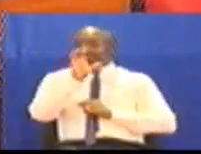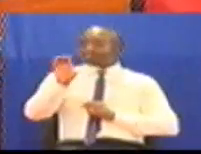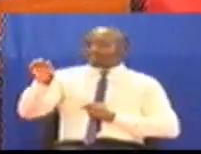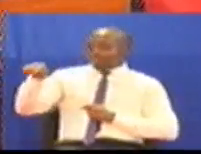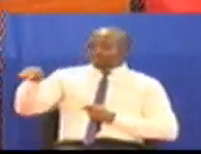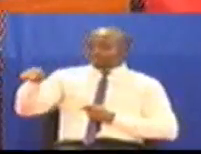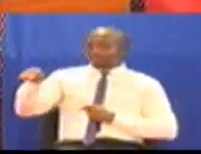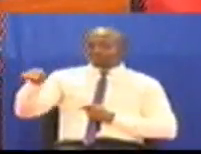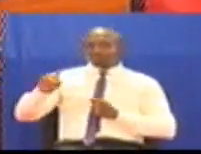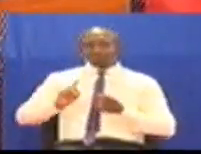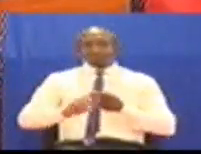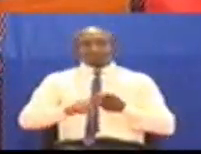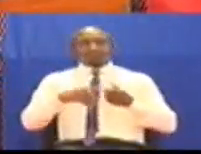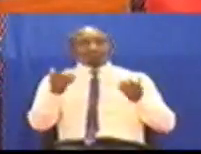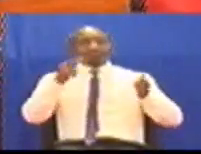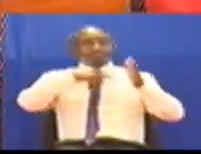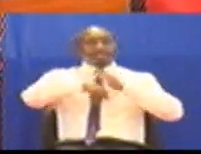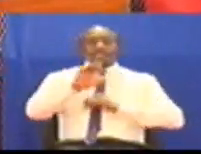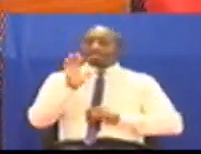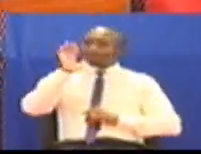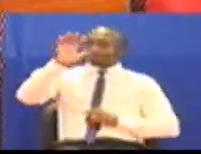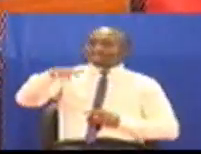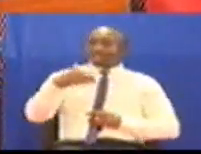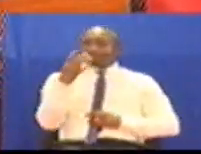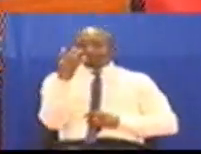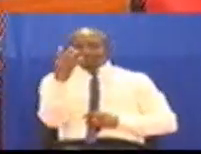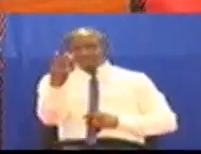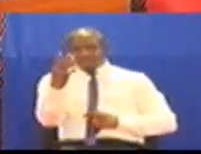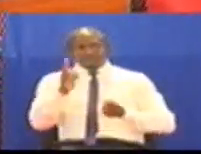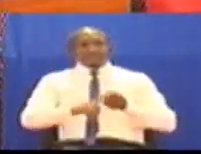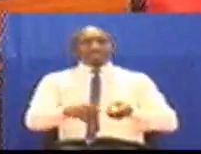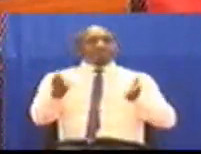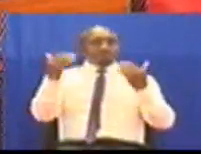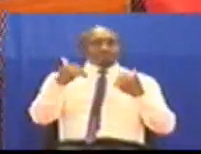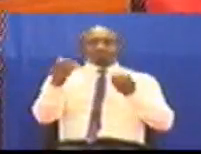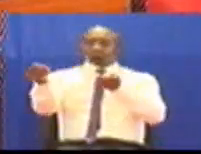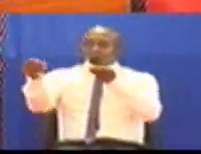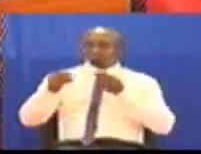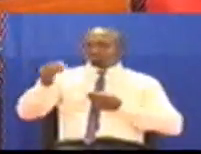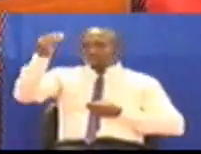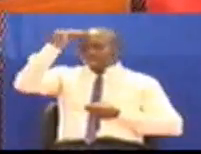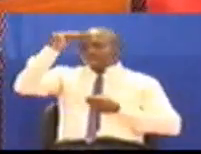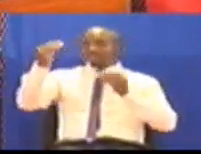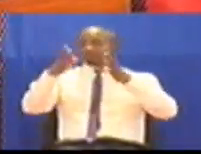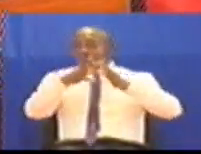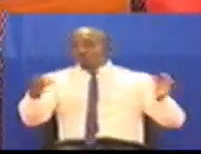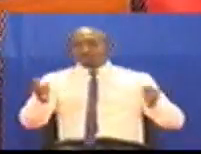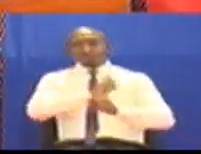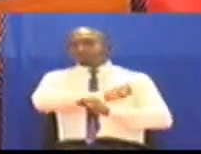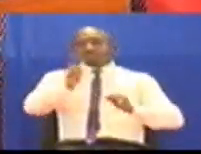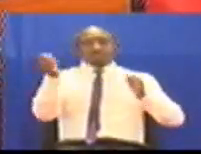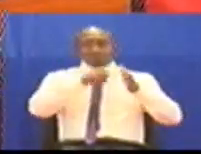Mapinduzi. Ndani ya miaka minne imeweza kuleta elimu bure bila